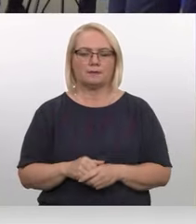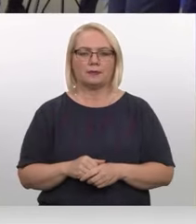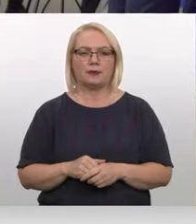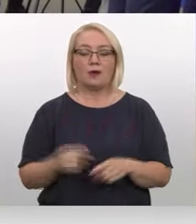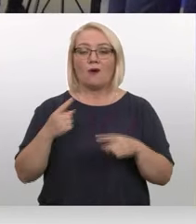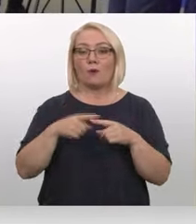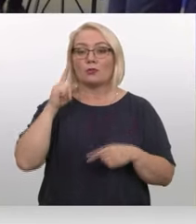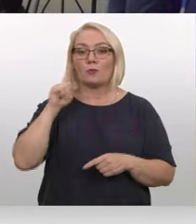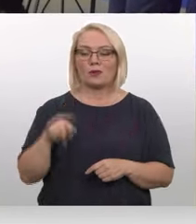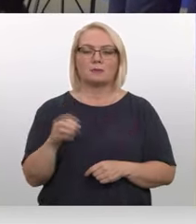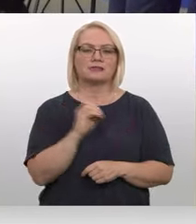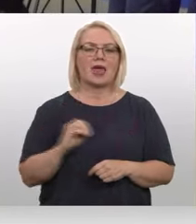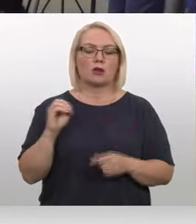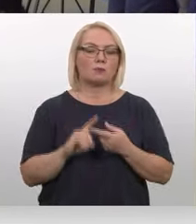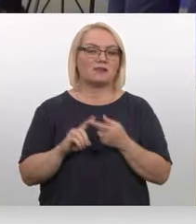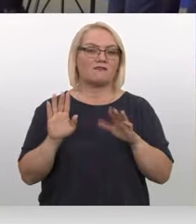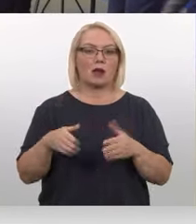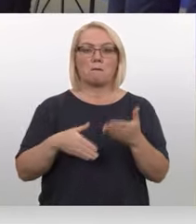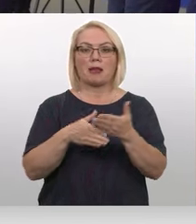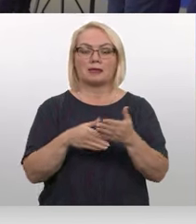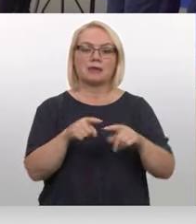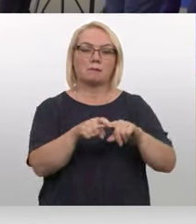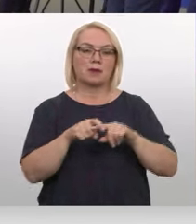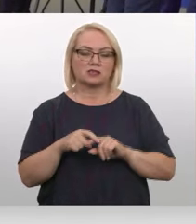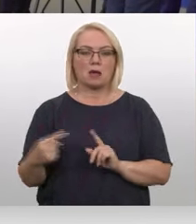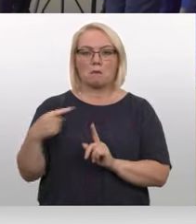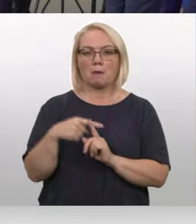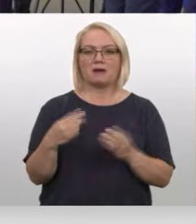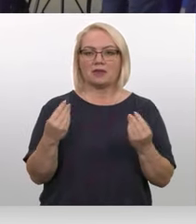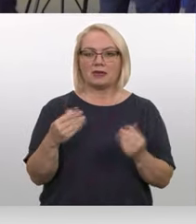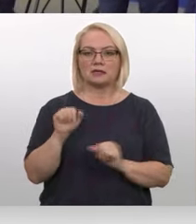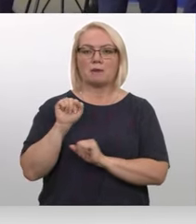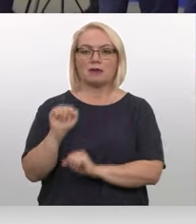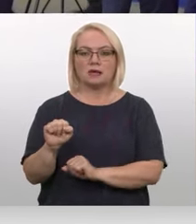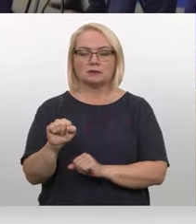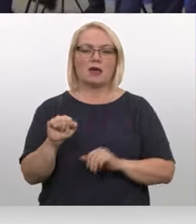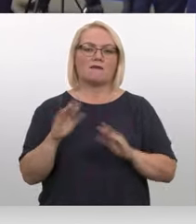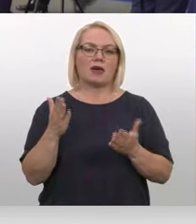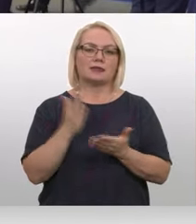Un, protams, Eiropas Savienība var palīdzēt arī piesaistot papildus finansējumu aizsardzībai,